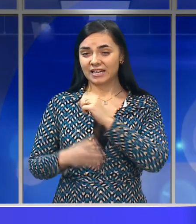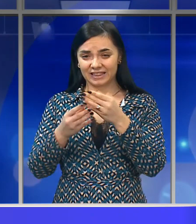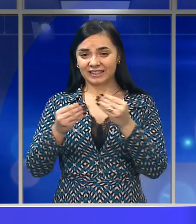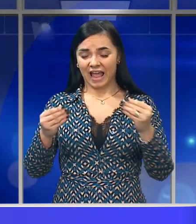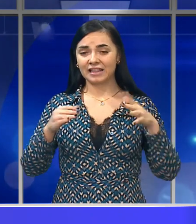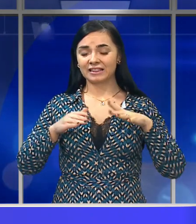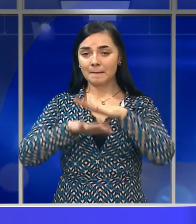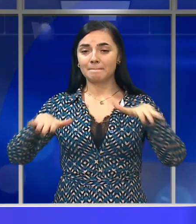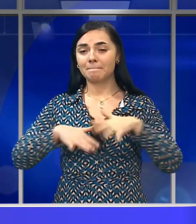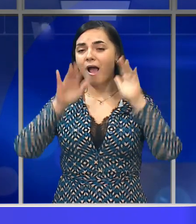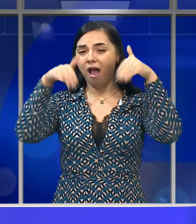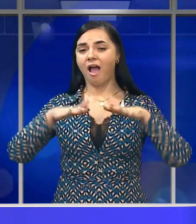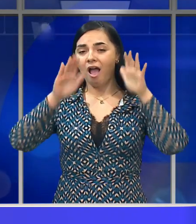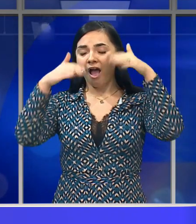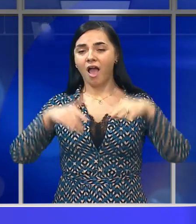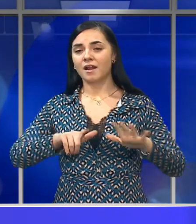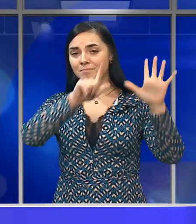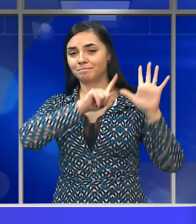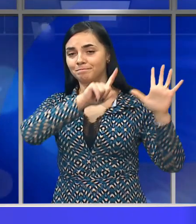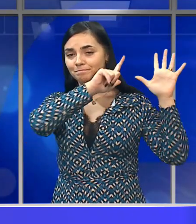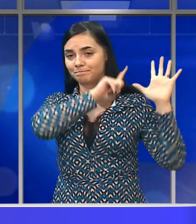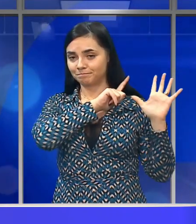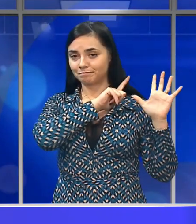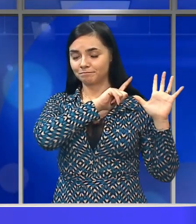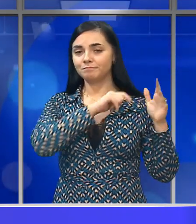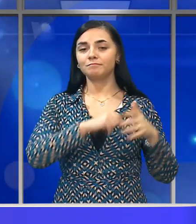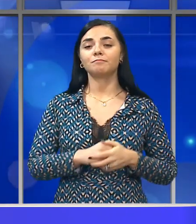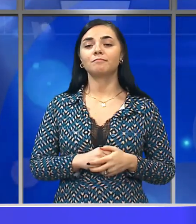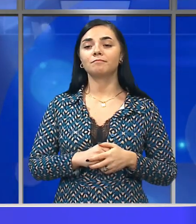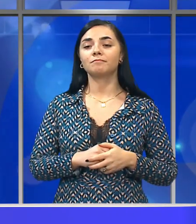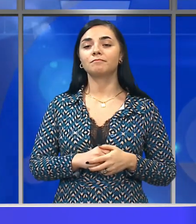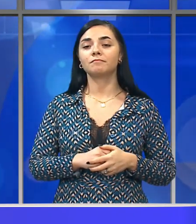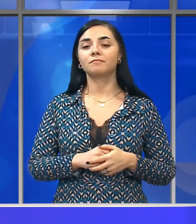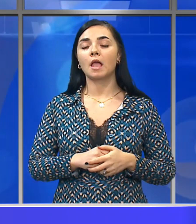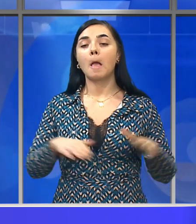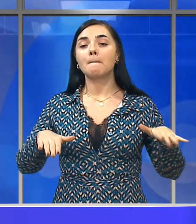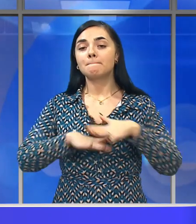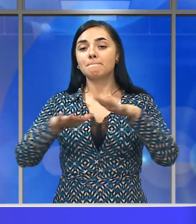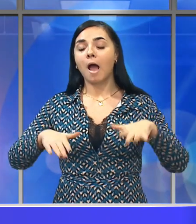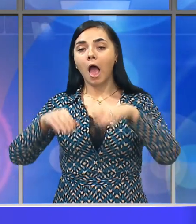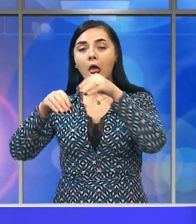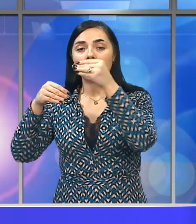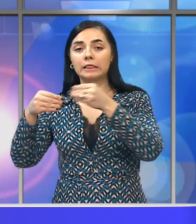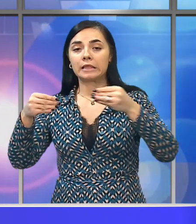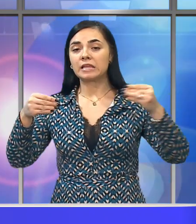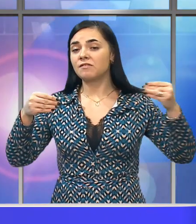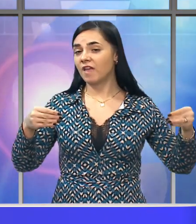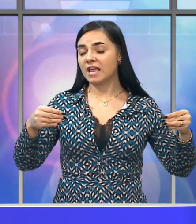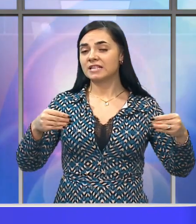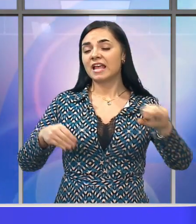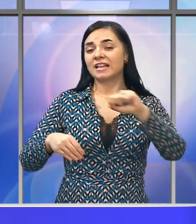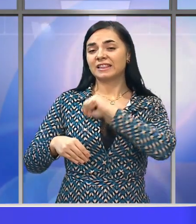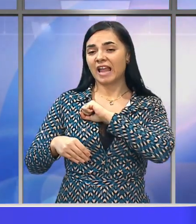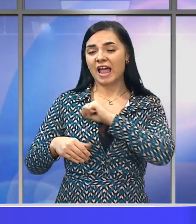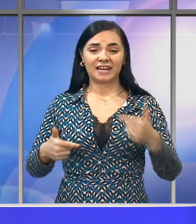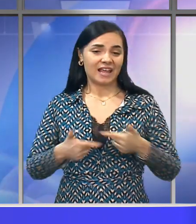mareggiata delle scorse settimane I danni alle difese amare sono meno gravi del